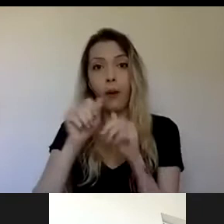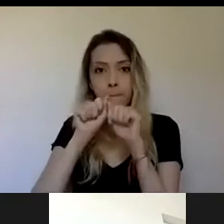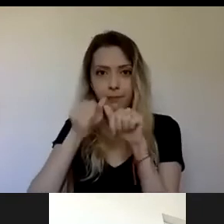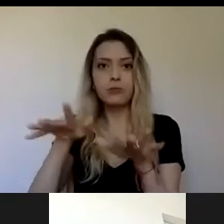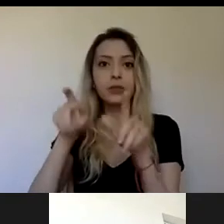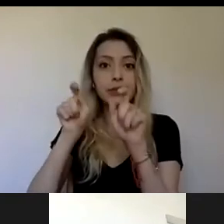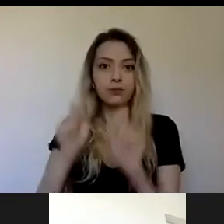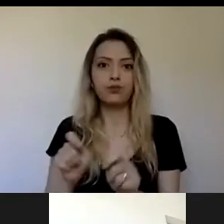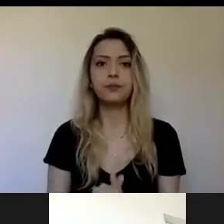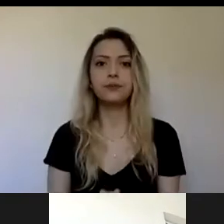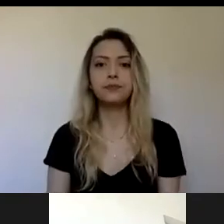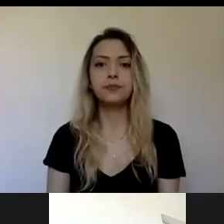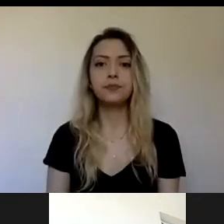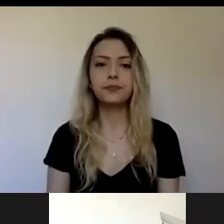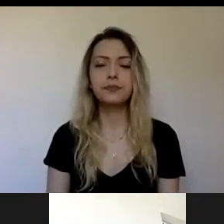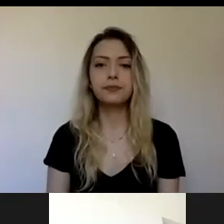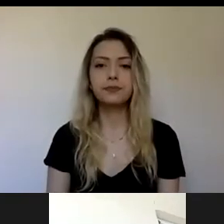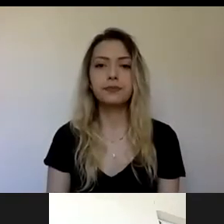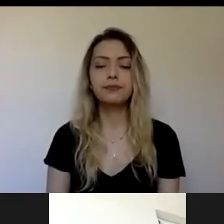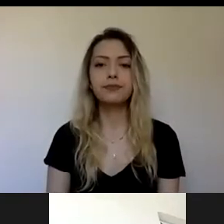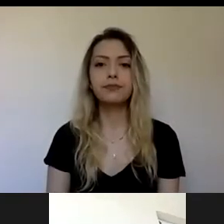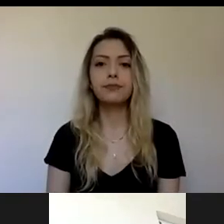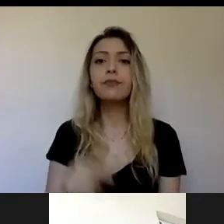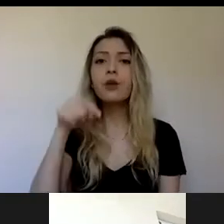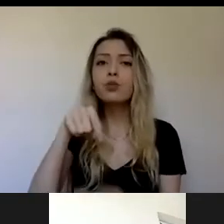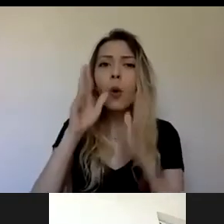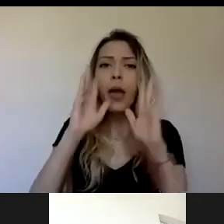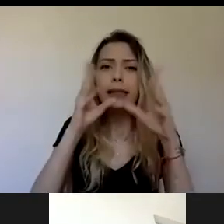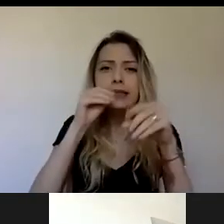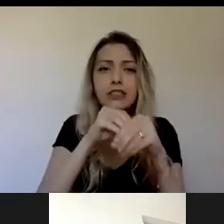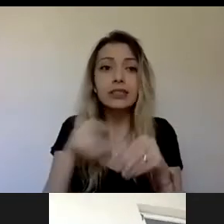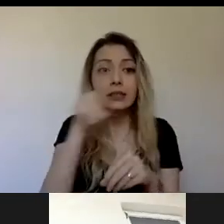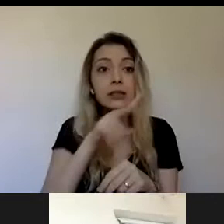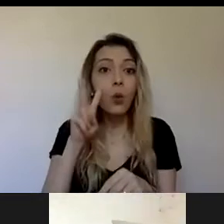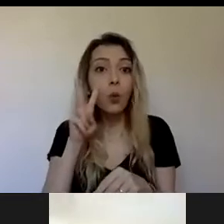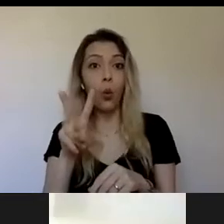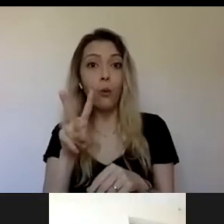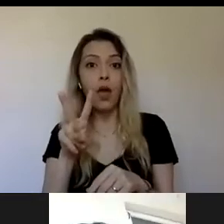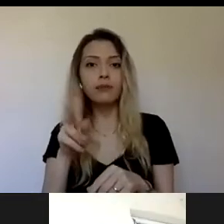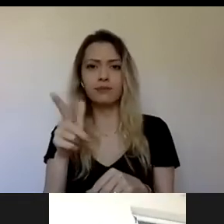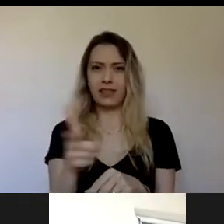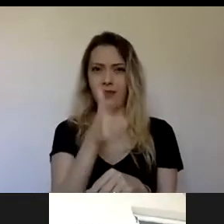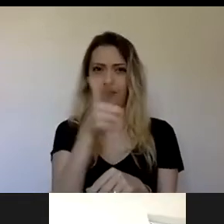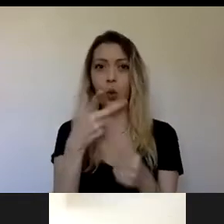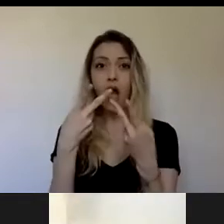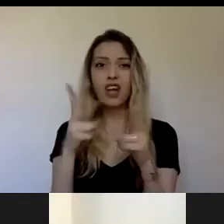yayınlanacak. Bu etkinlikte görüntünüzün kullanılmasını istemiyorsanız lütfen